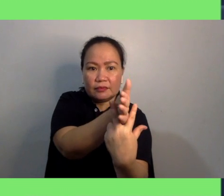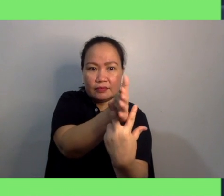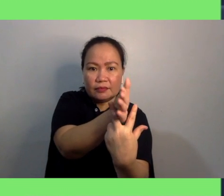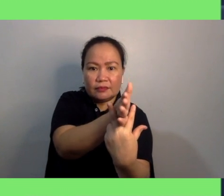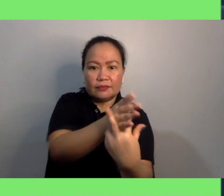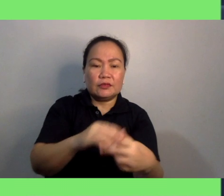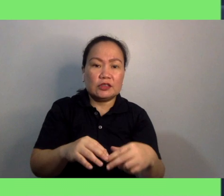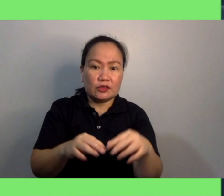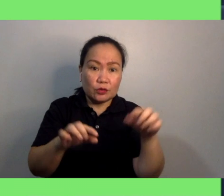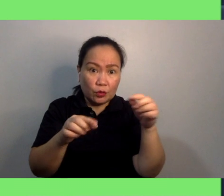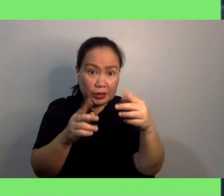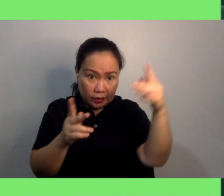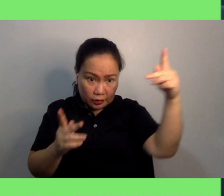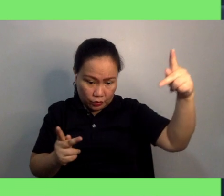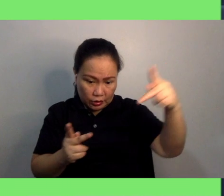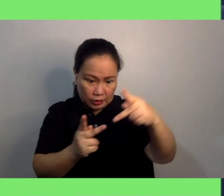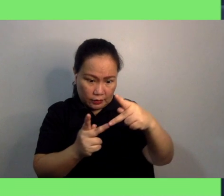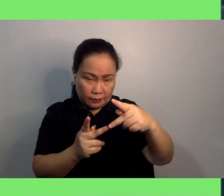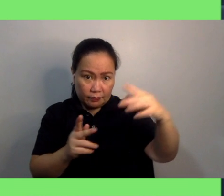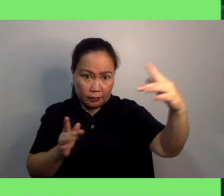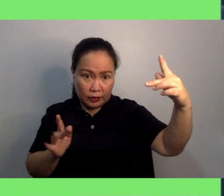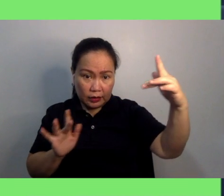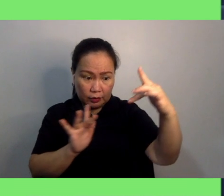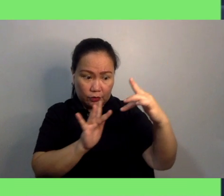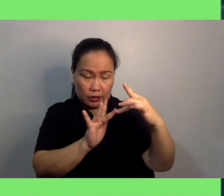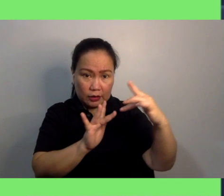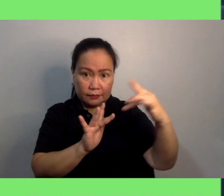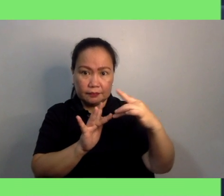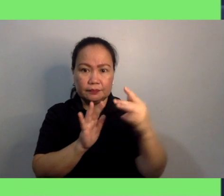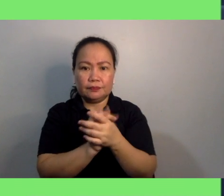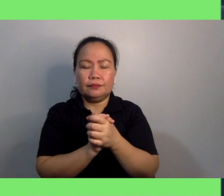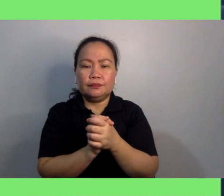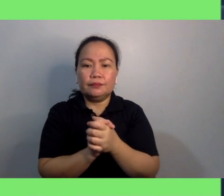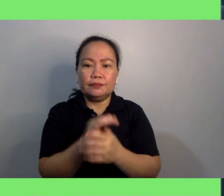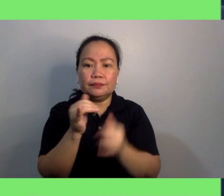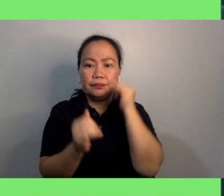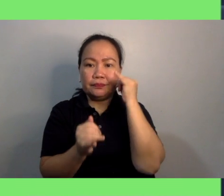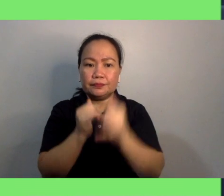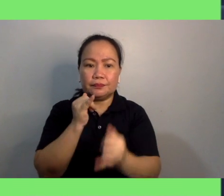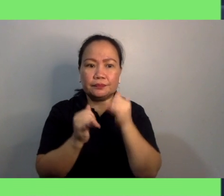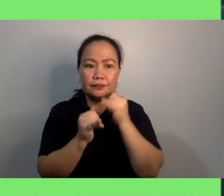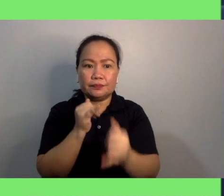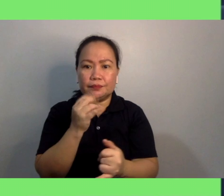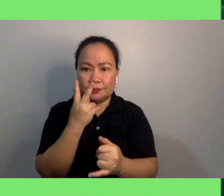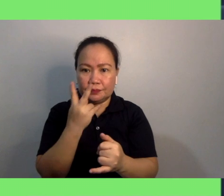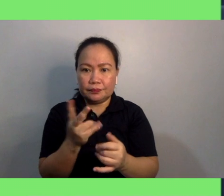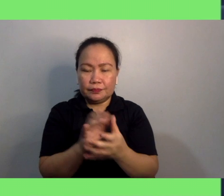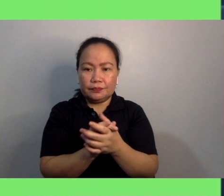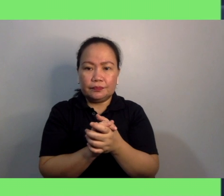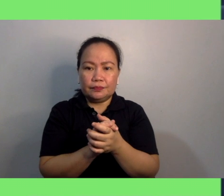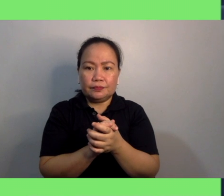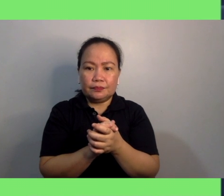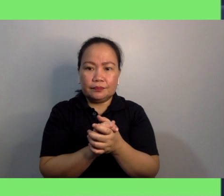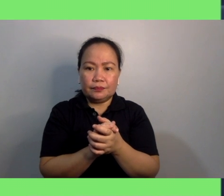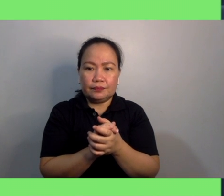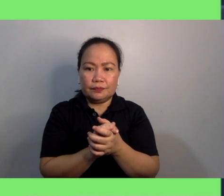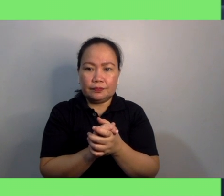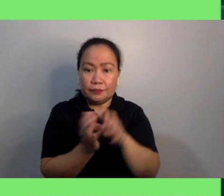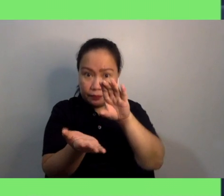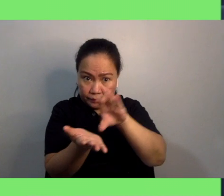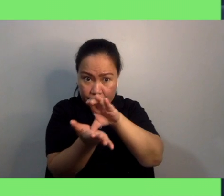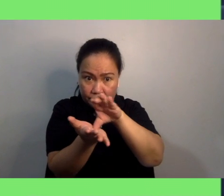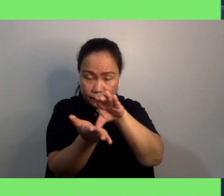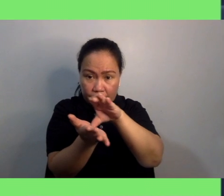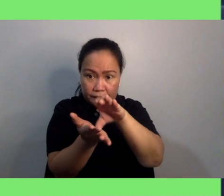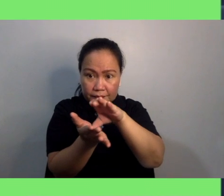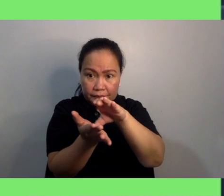dito sa iyong vertex. And the last one, ito po yung ating huli. Tapat ulit yung ating,